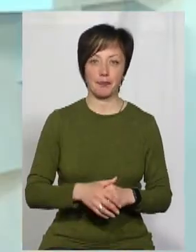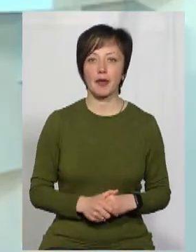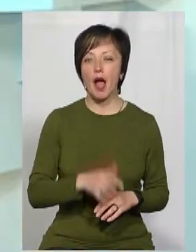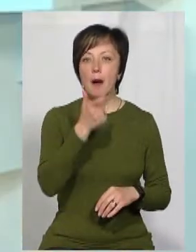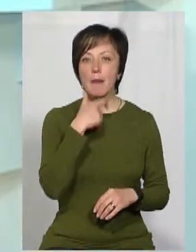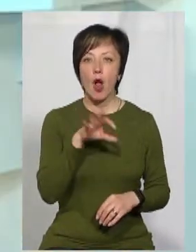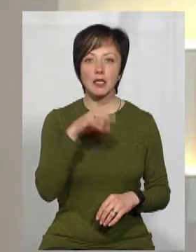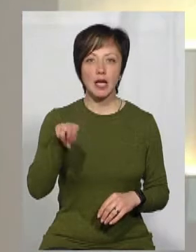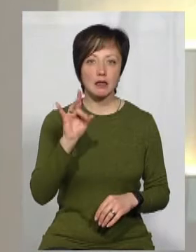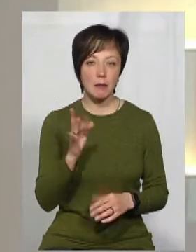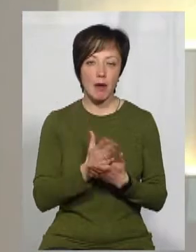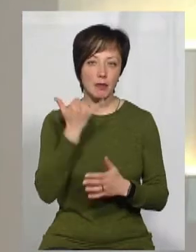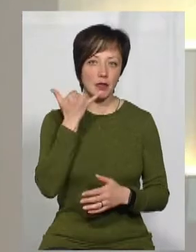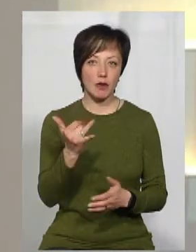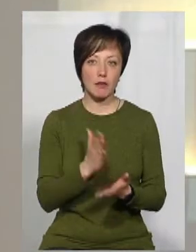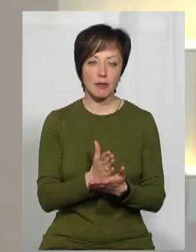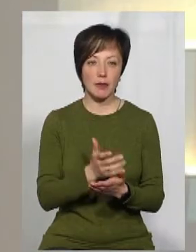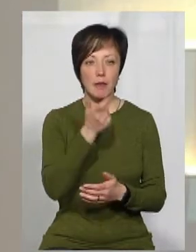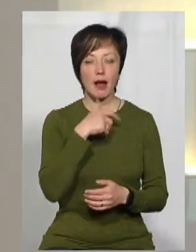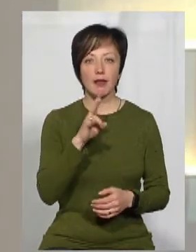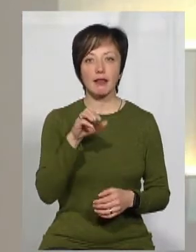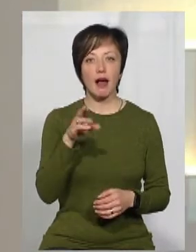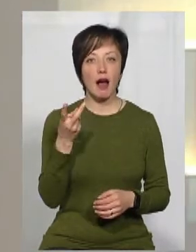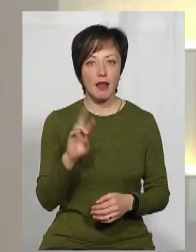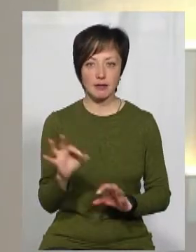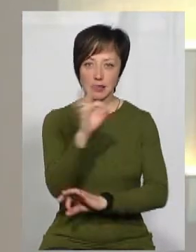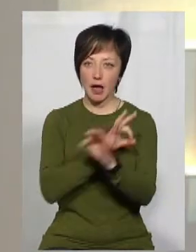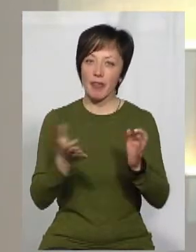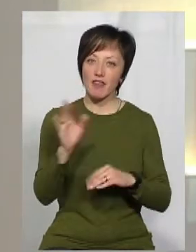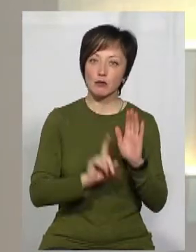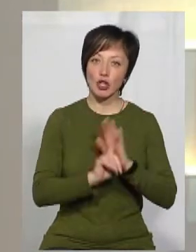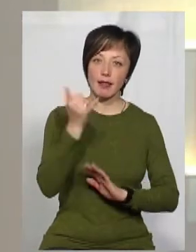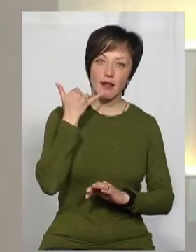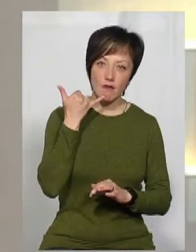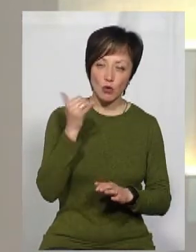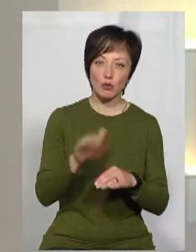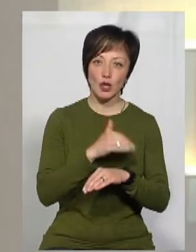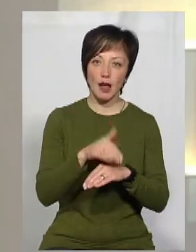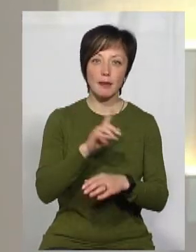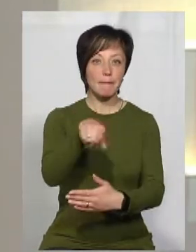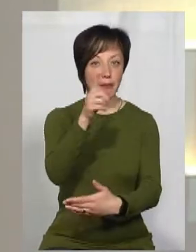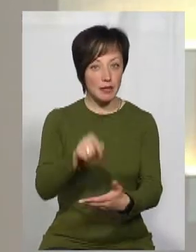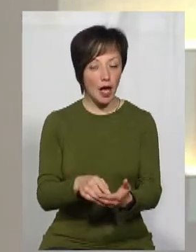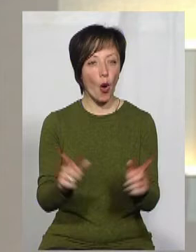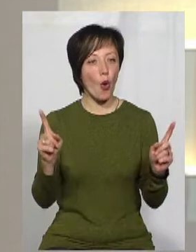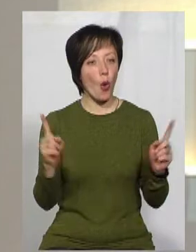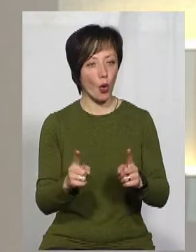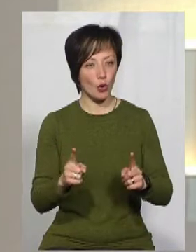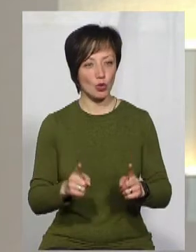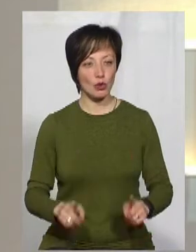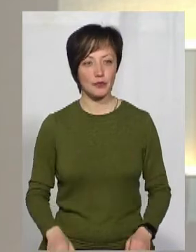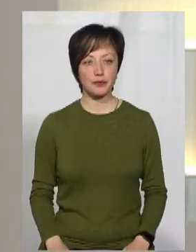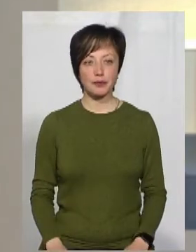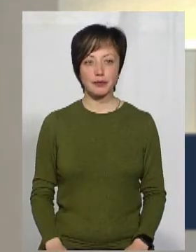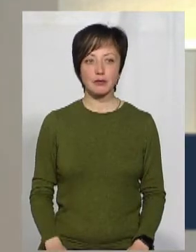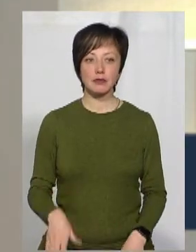Пане Олександре, маємо телефонний дзвінок і маємо пані Наталію на скайпі. Давайте спочатку телефоном, будь ласка, ставте питання, тільки коротко.